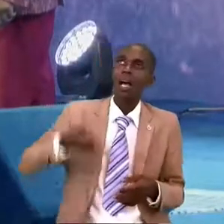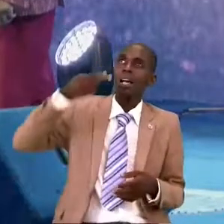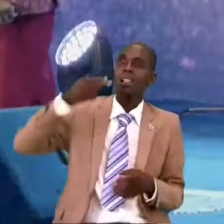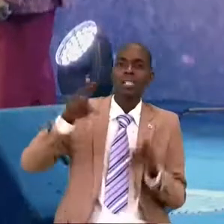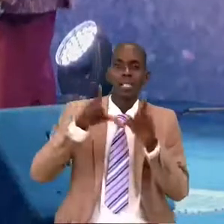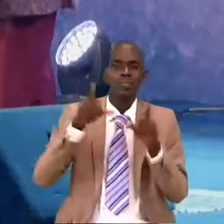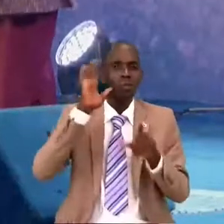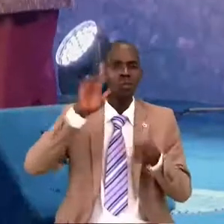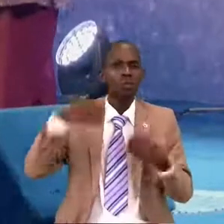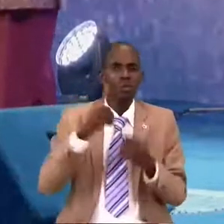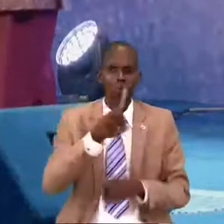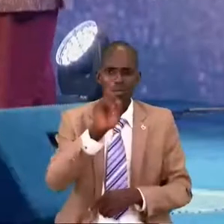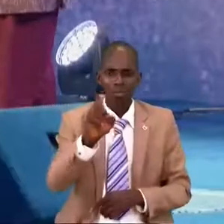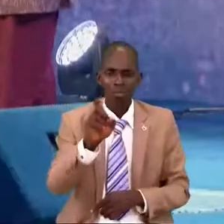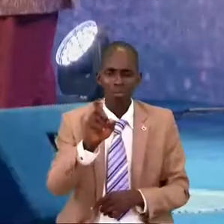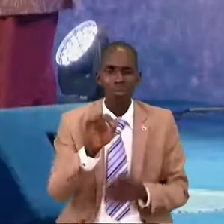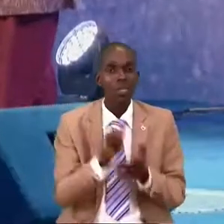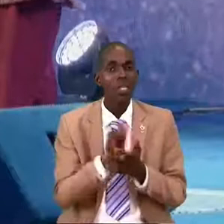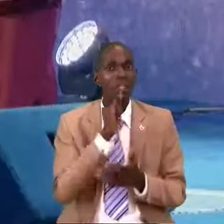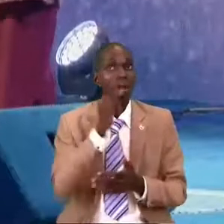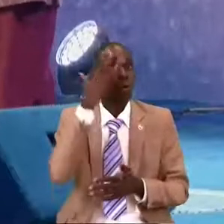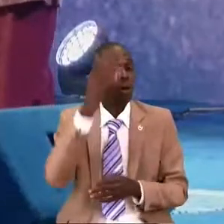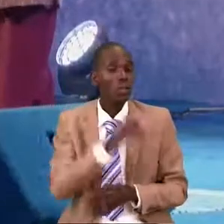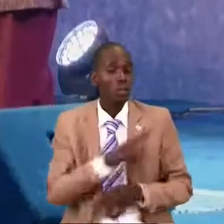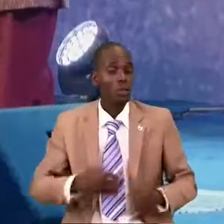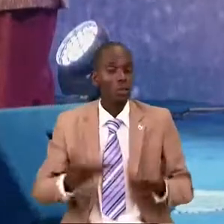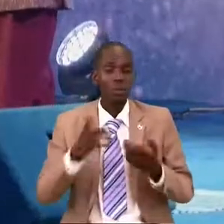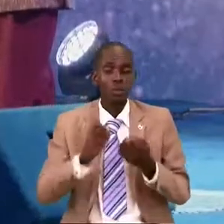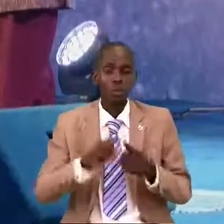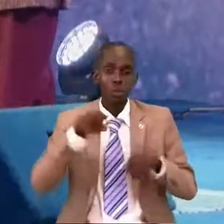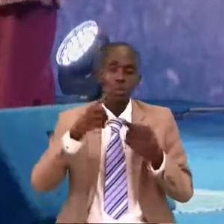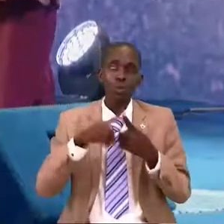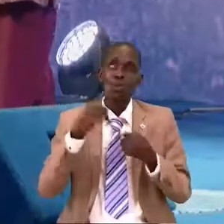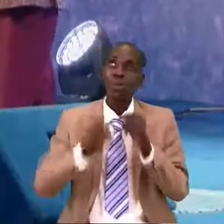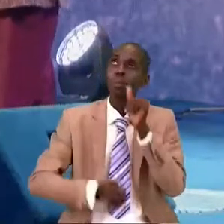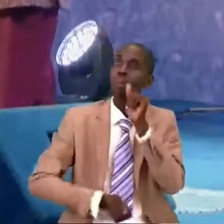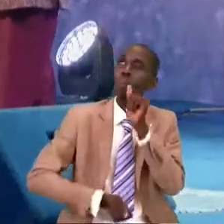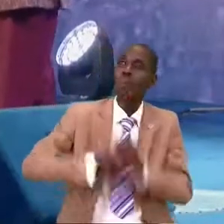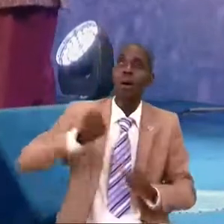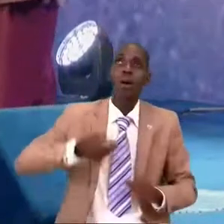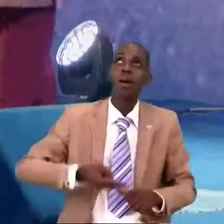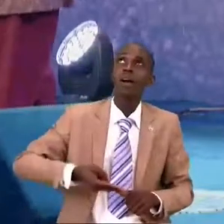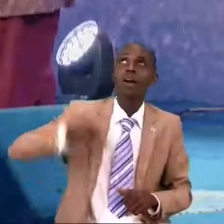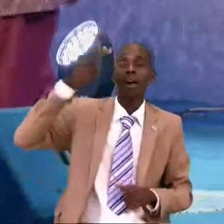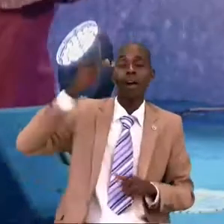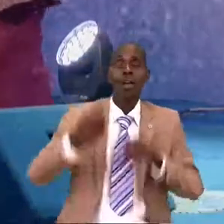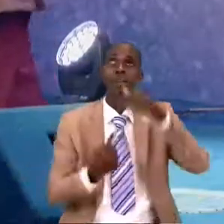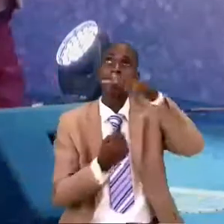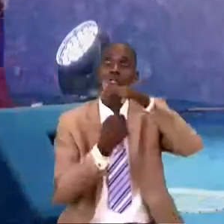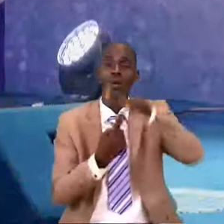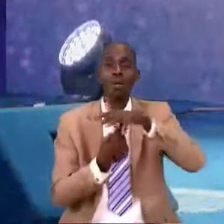plus élevé, le sommet le plus élevé. Et il veut que tu comprennes que sur la terre, dans la